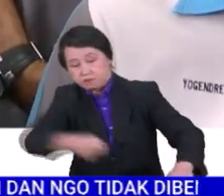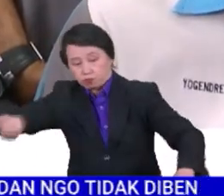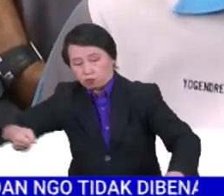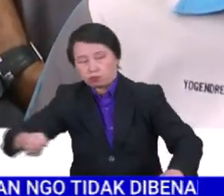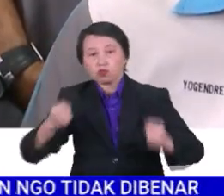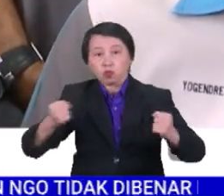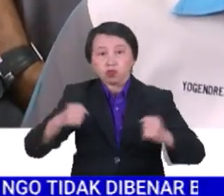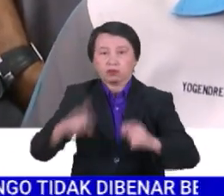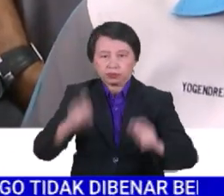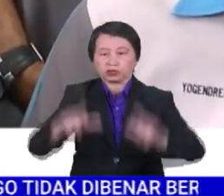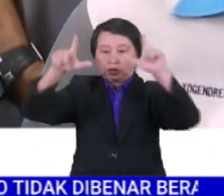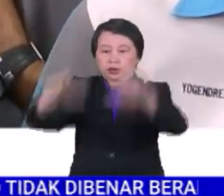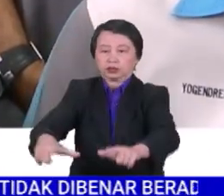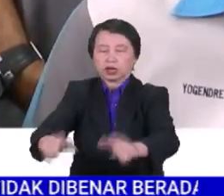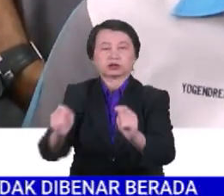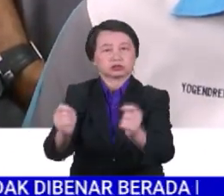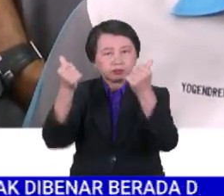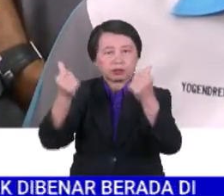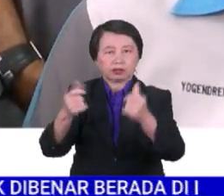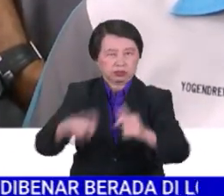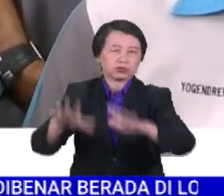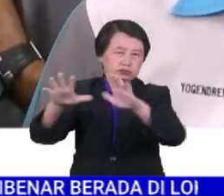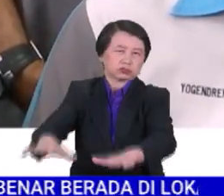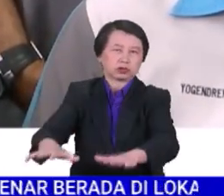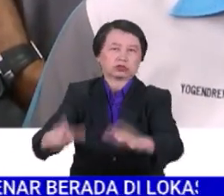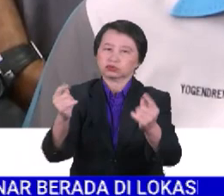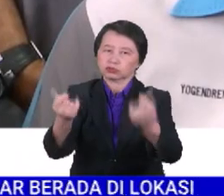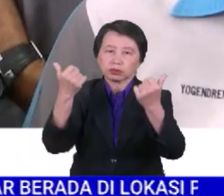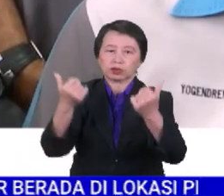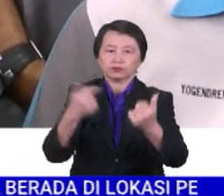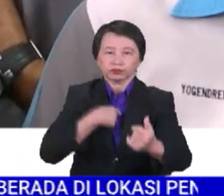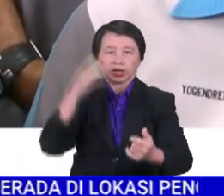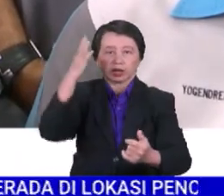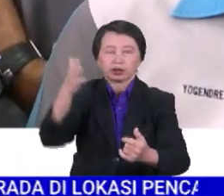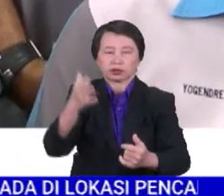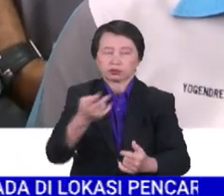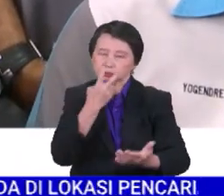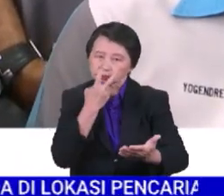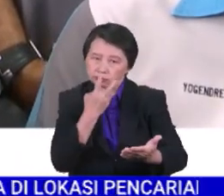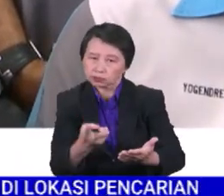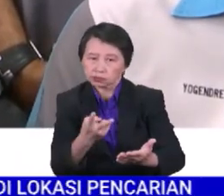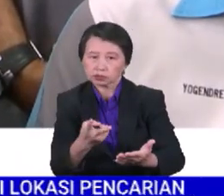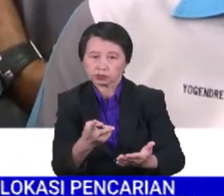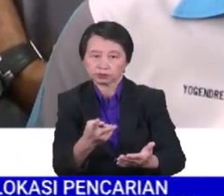ditempatkan segera. Ya. Saya akan meneliti